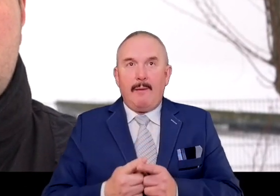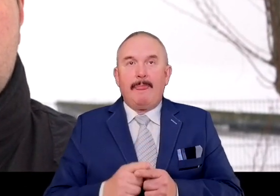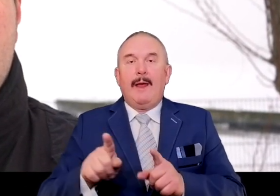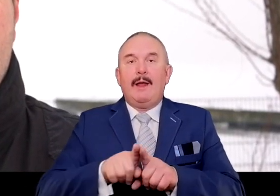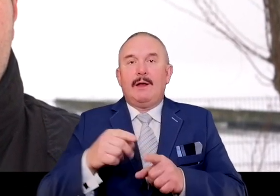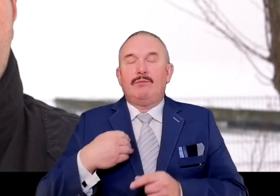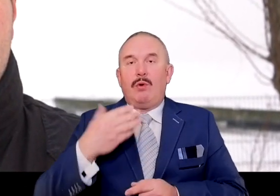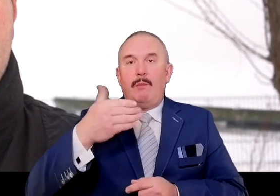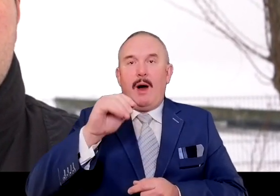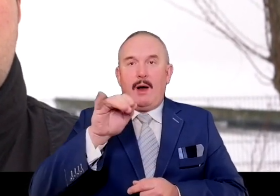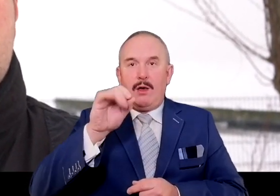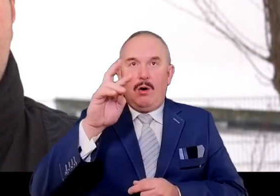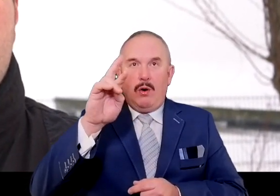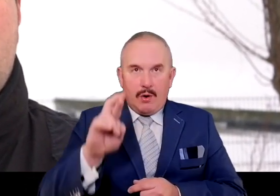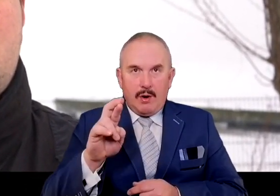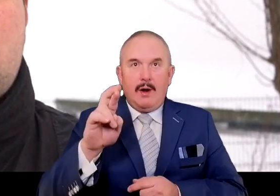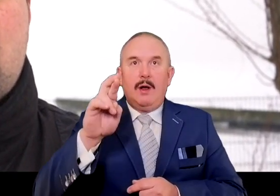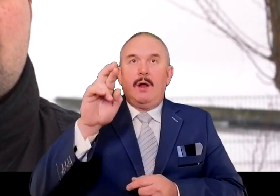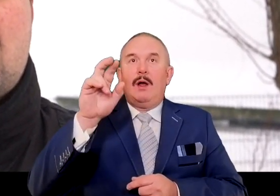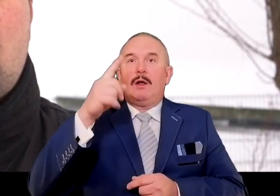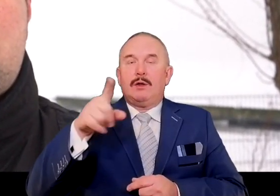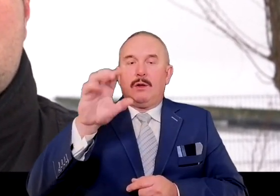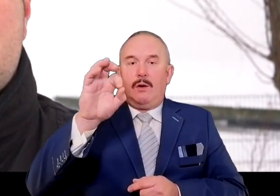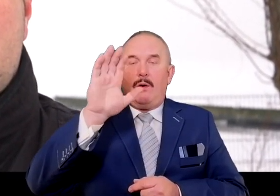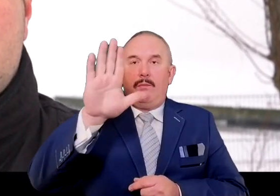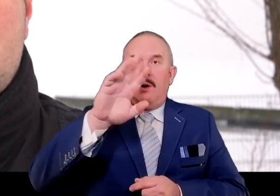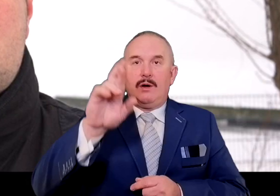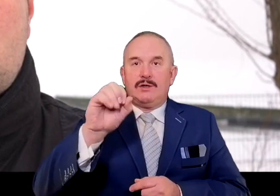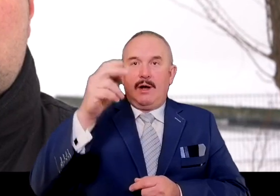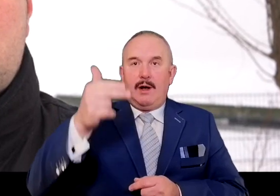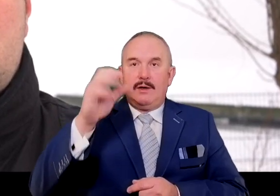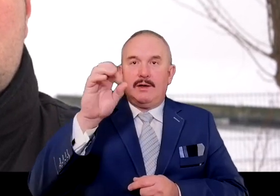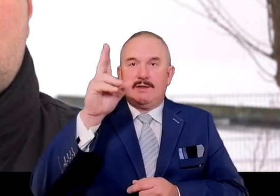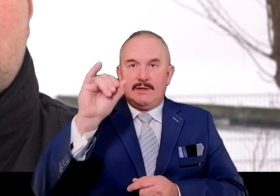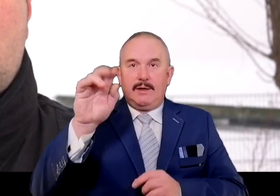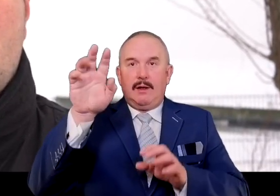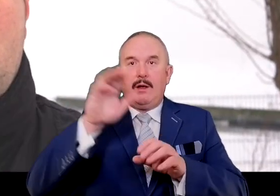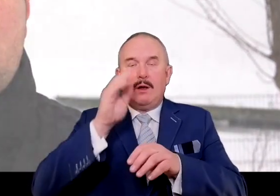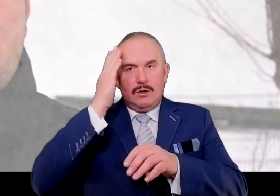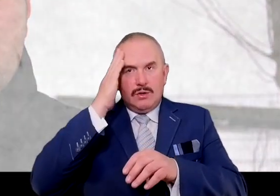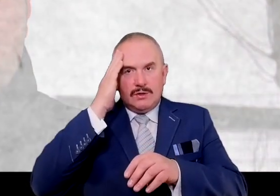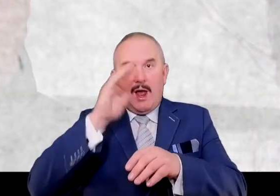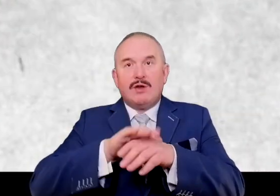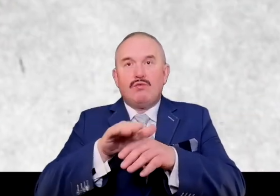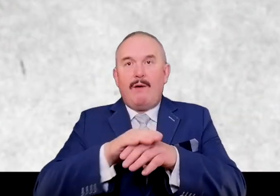także późniejszy major Henryk Dobrzański, słynny Hubal.